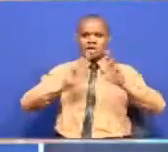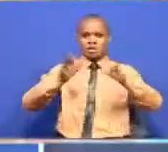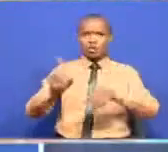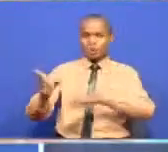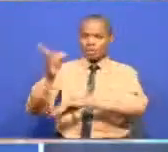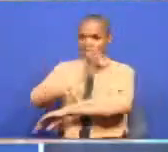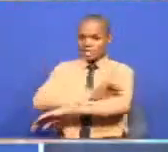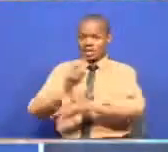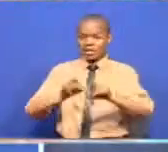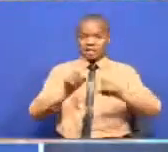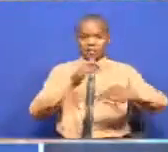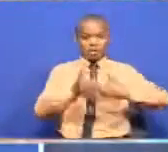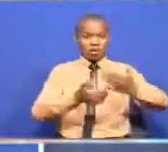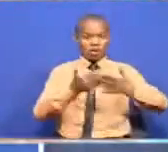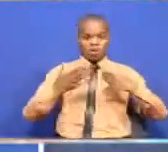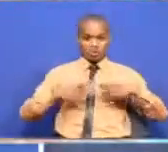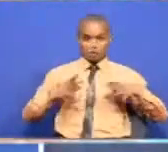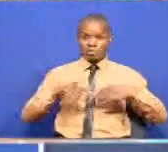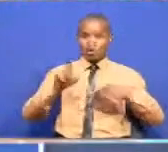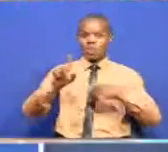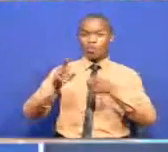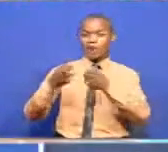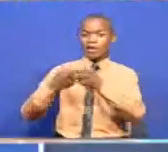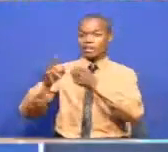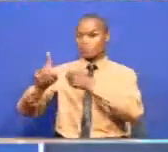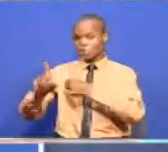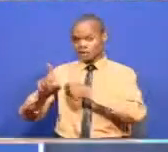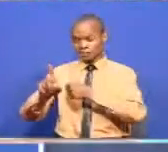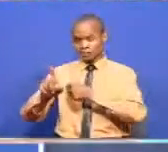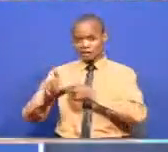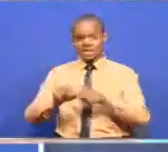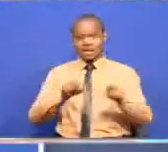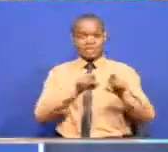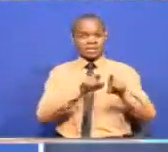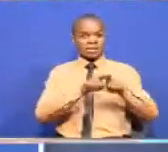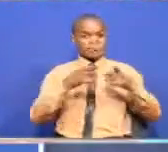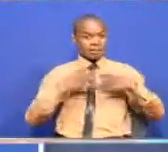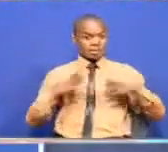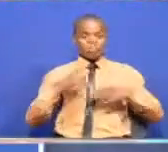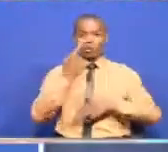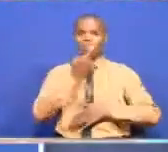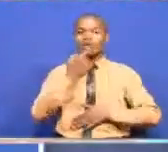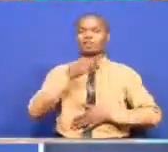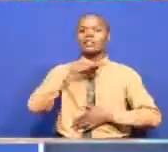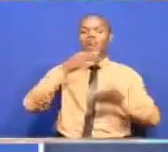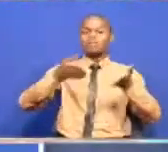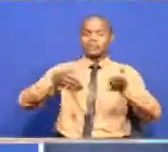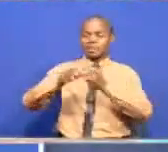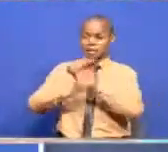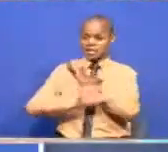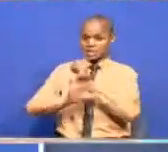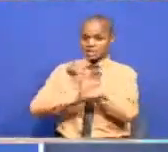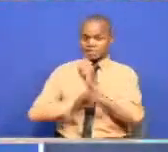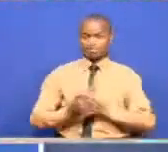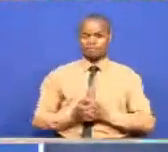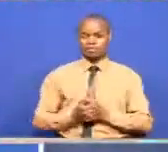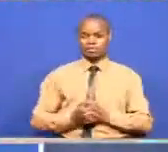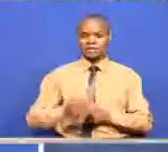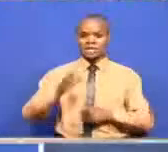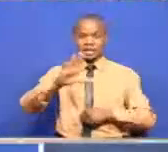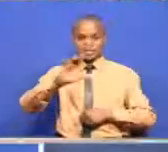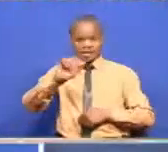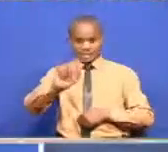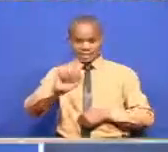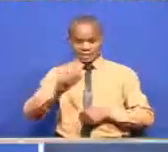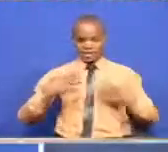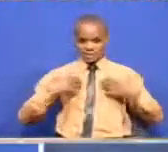na kufikisha 181. Idadi ya watu waliofariki kutokana na ugonjwa huo hapa nchini. Waziri wa afya Mutahi Kagwe alisema